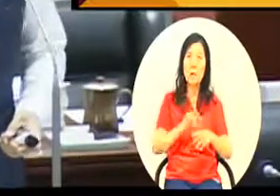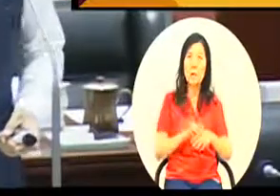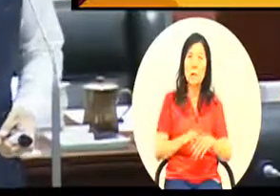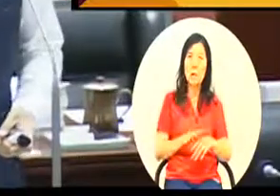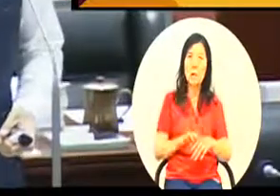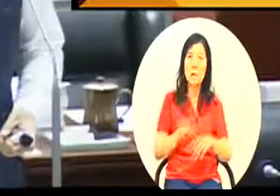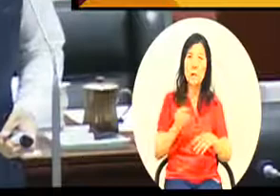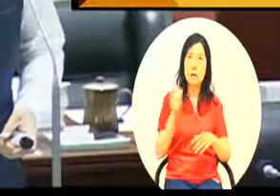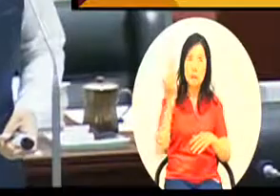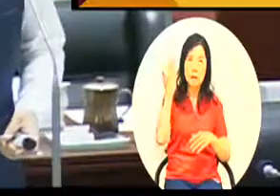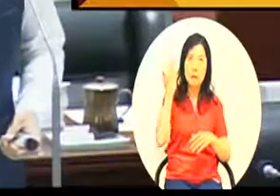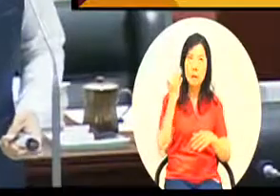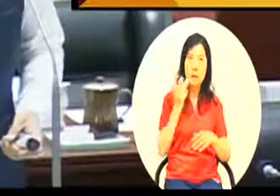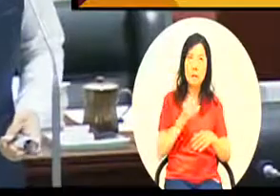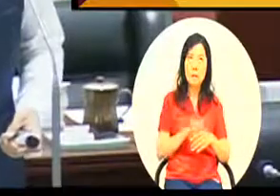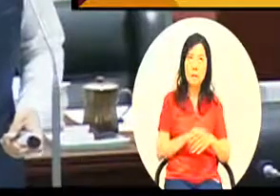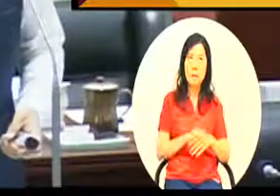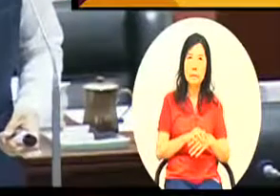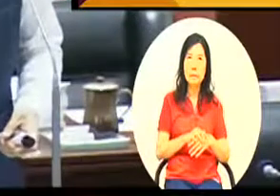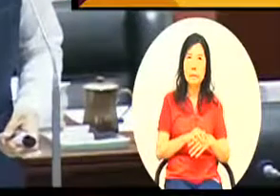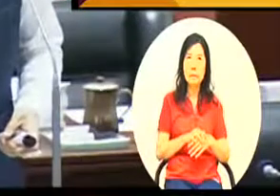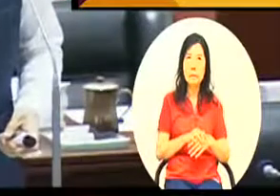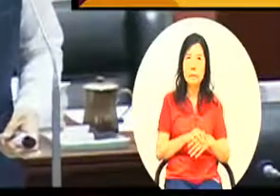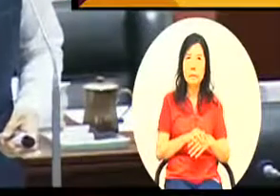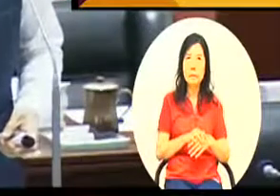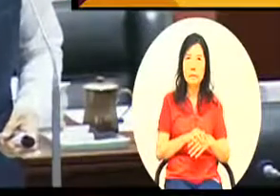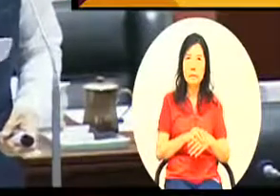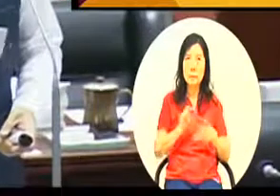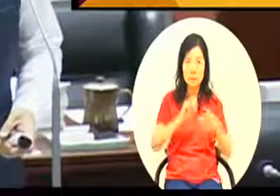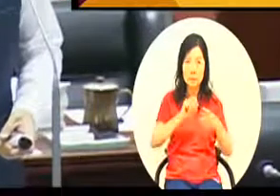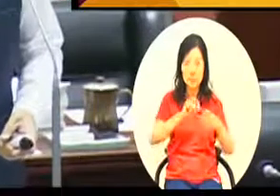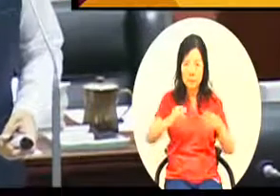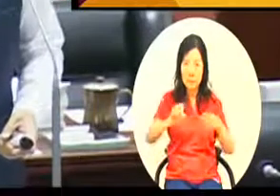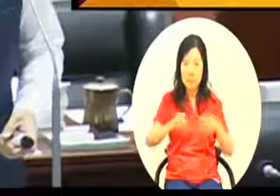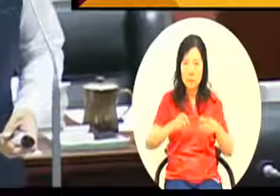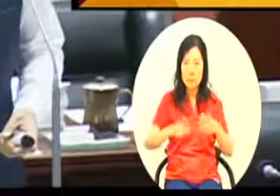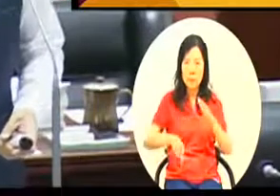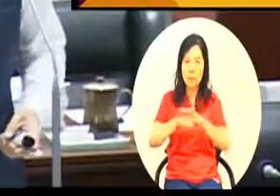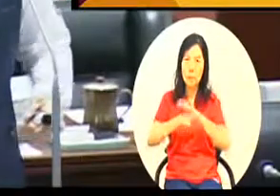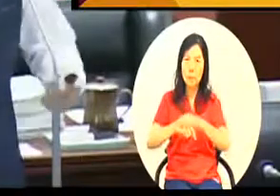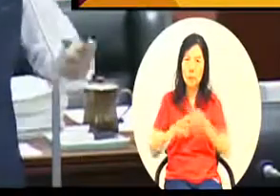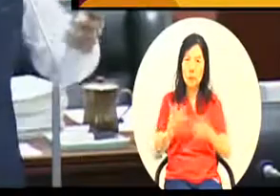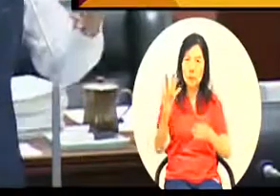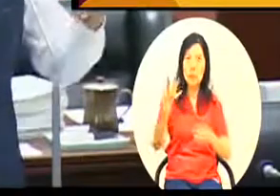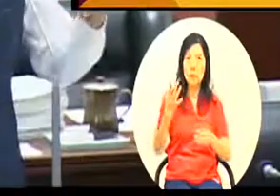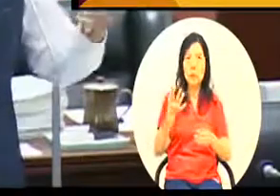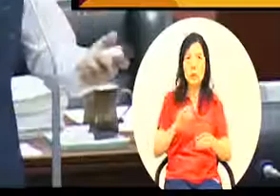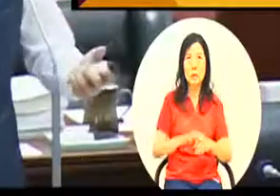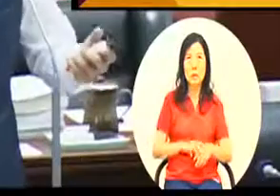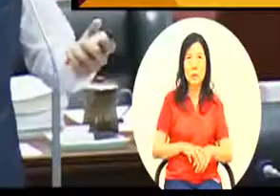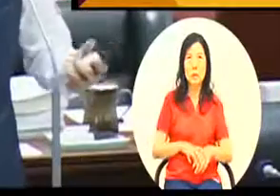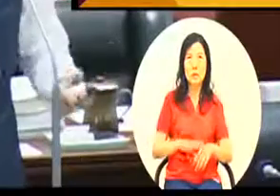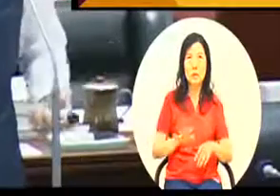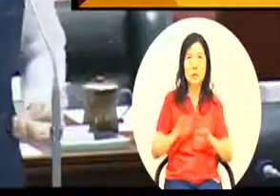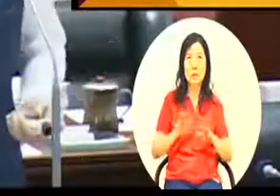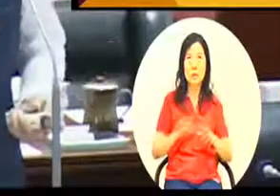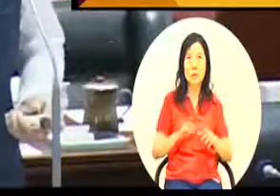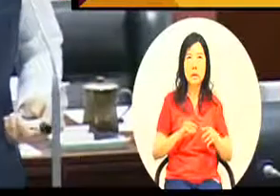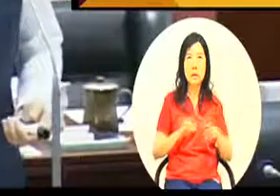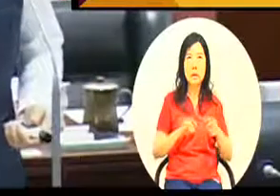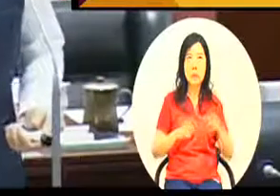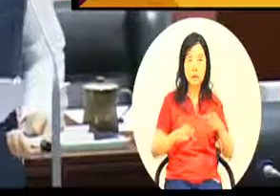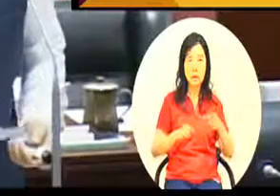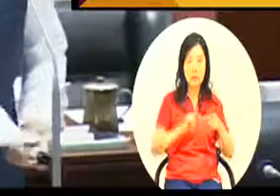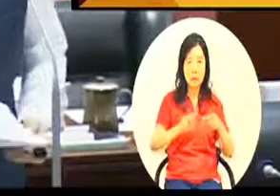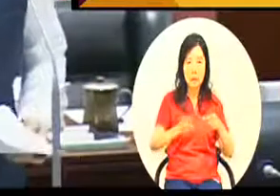时反而是票据的犯罪一堆。可是当删除票据法